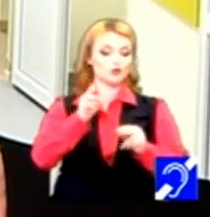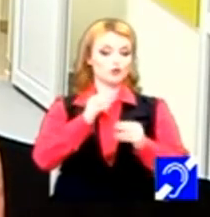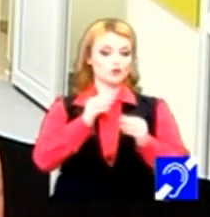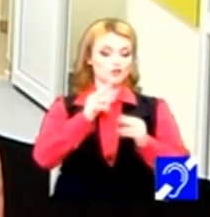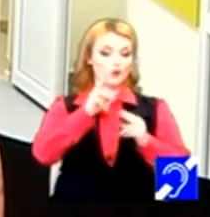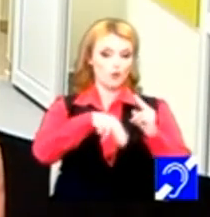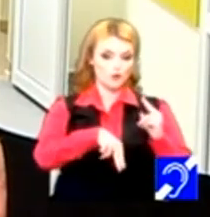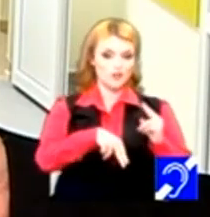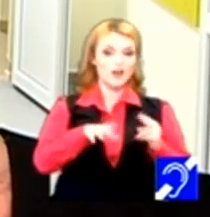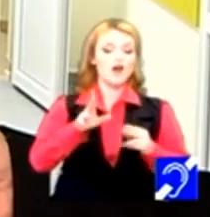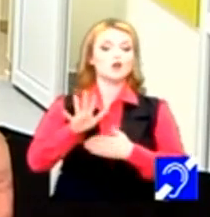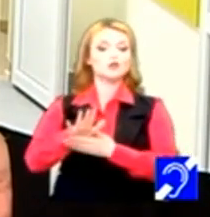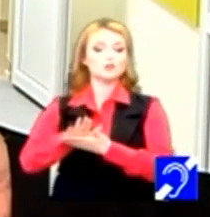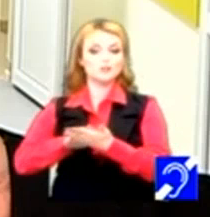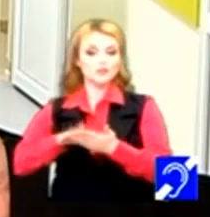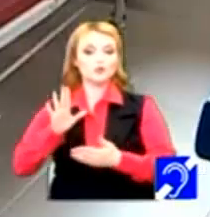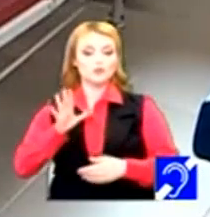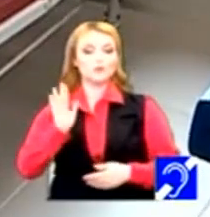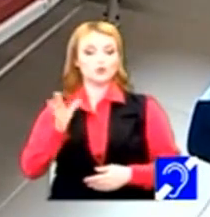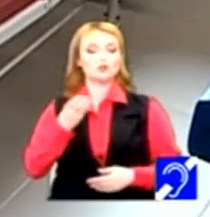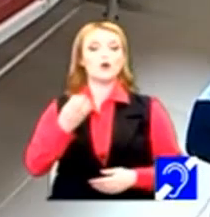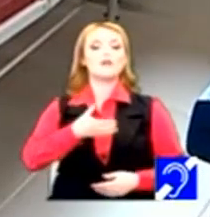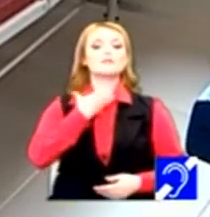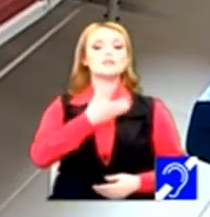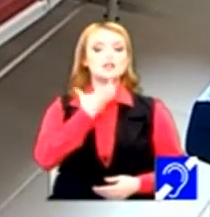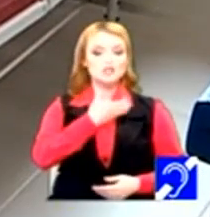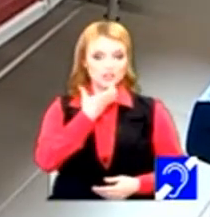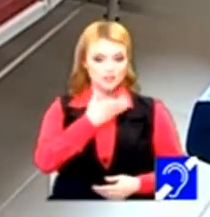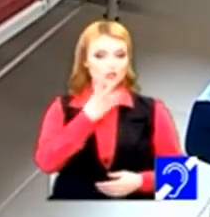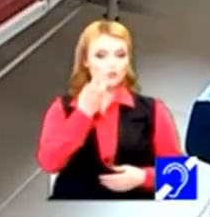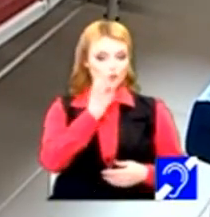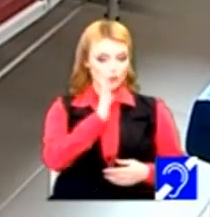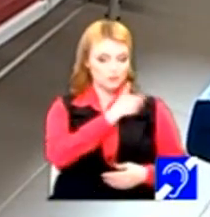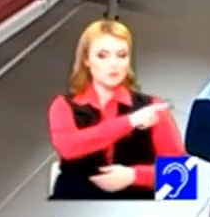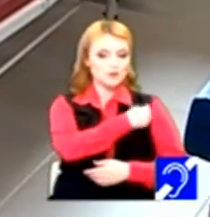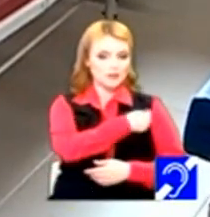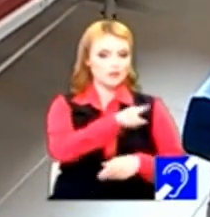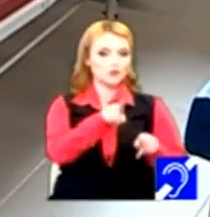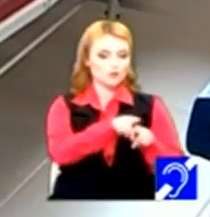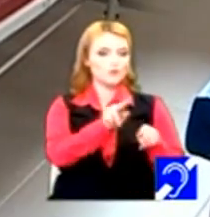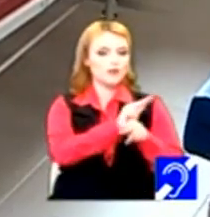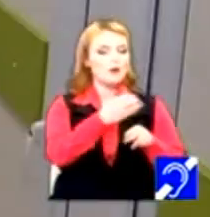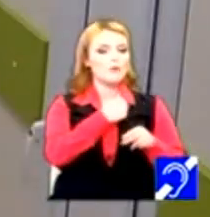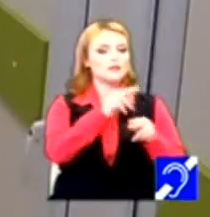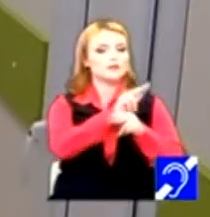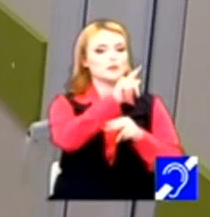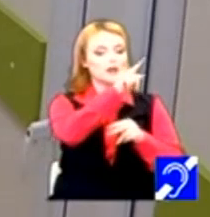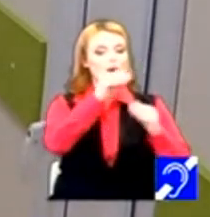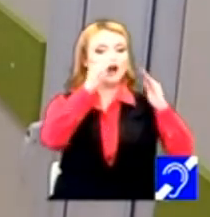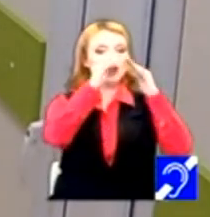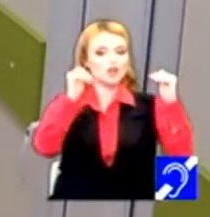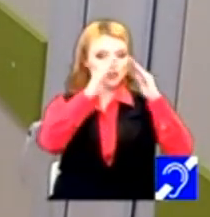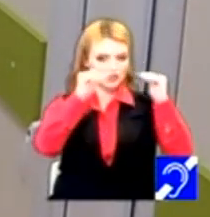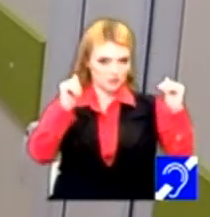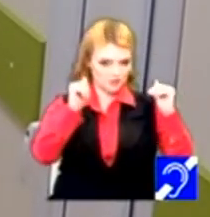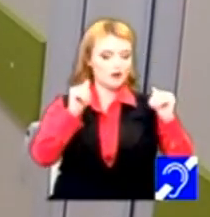Nenii Noi și urmează cel de la Strășeni, spitalul din Strășeni, pentru care am construit un acoperiș nou. Noi